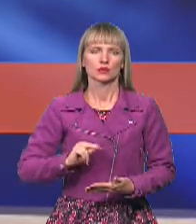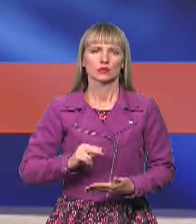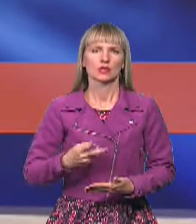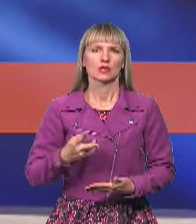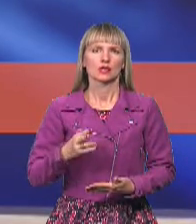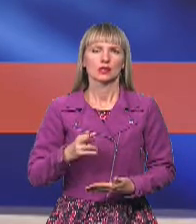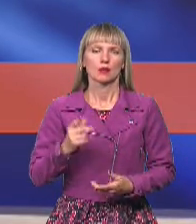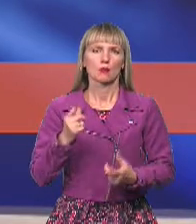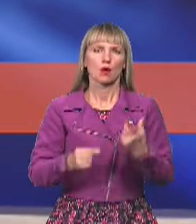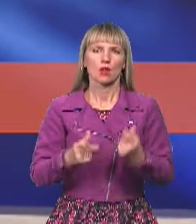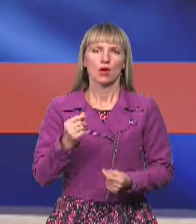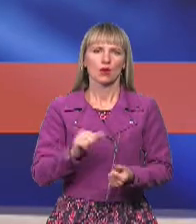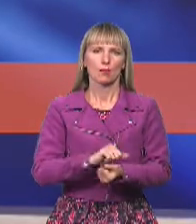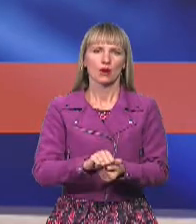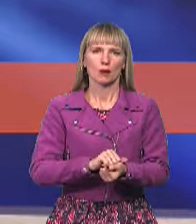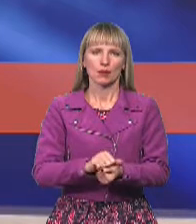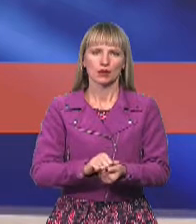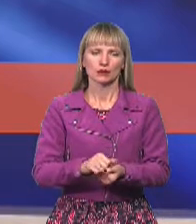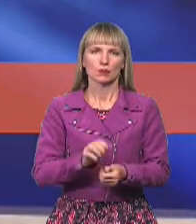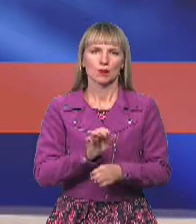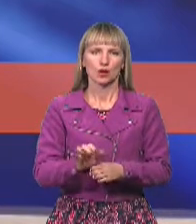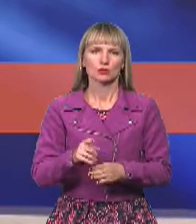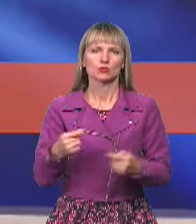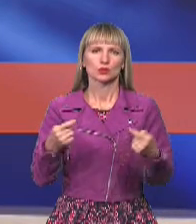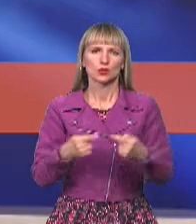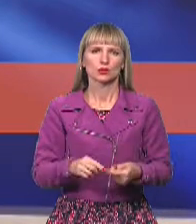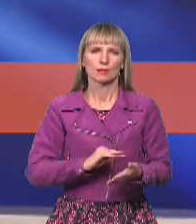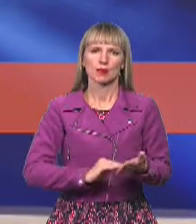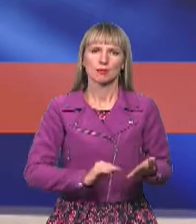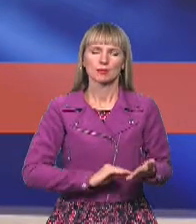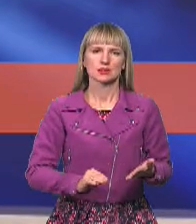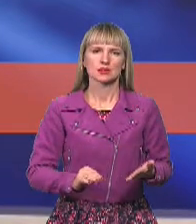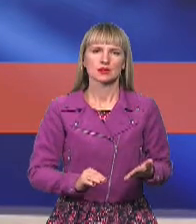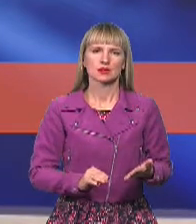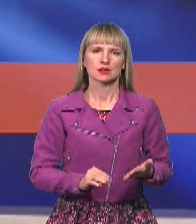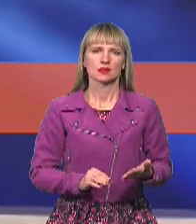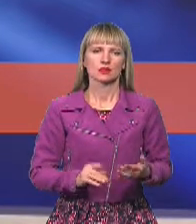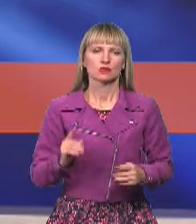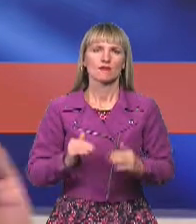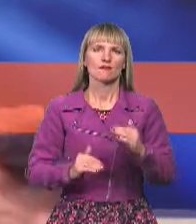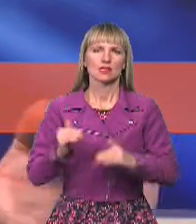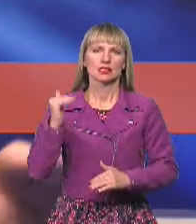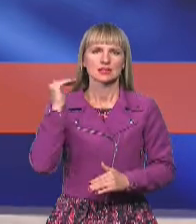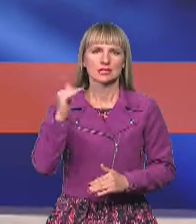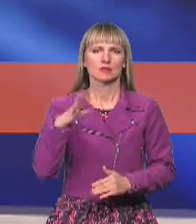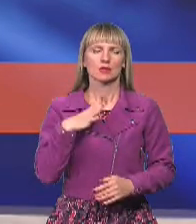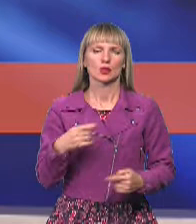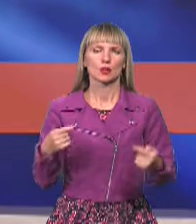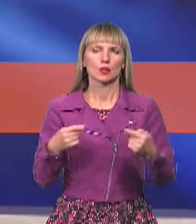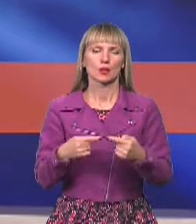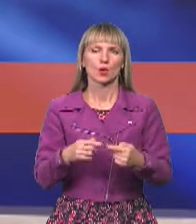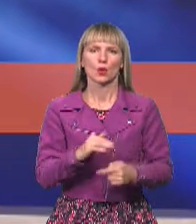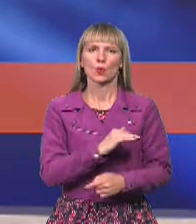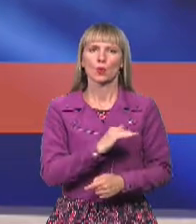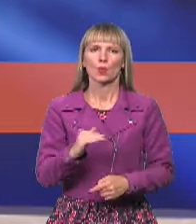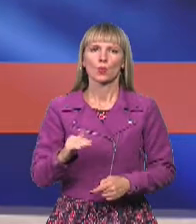для молокоперерабатывающих, где было четко прописано, что там высота стен должна быть такая-то,